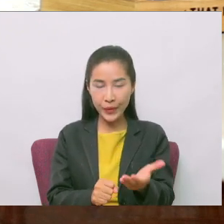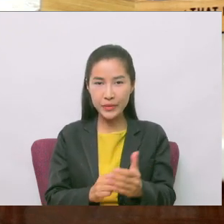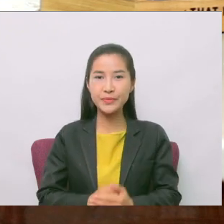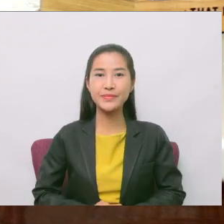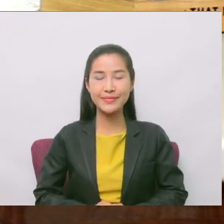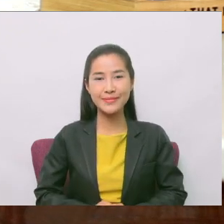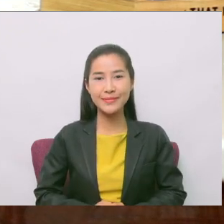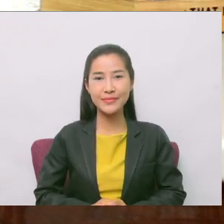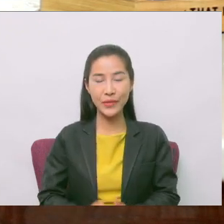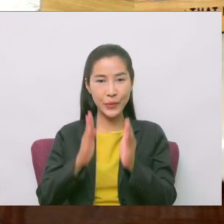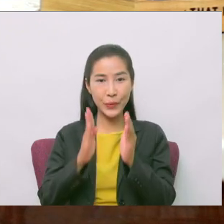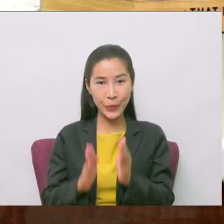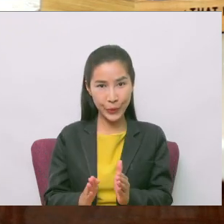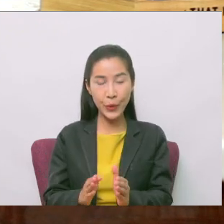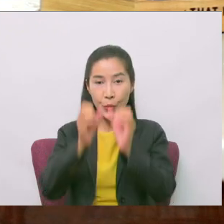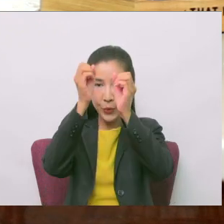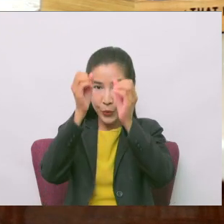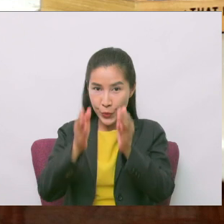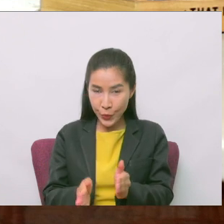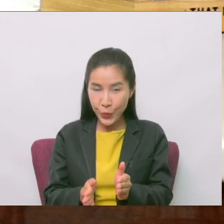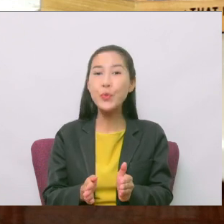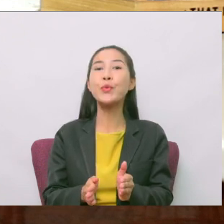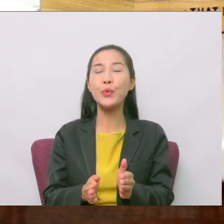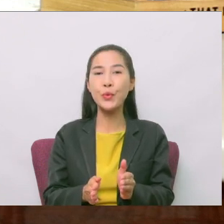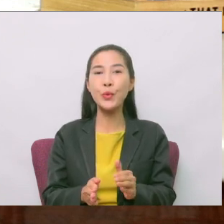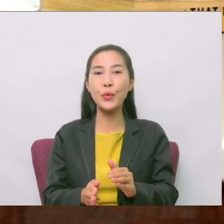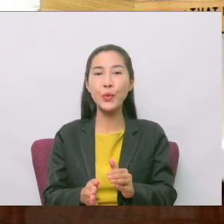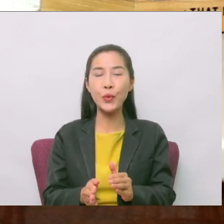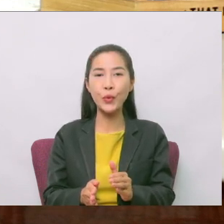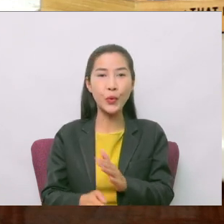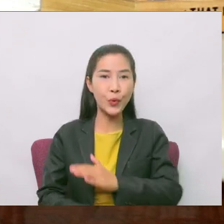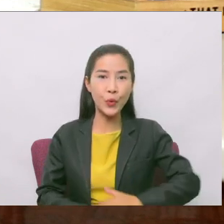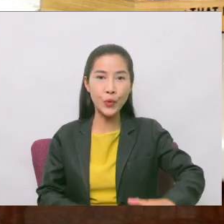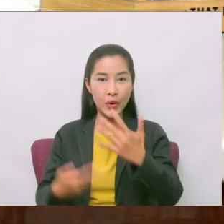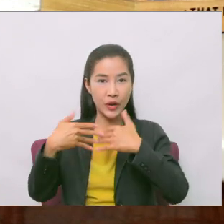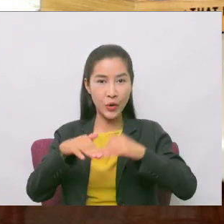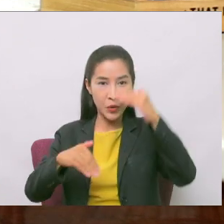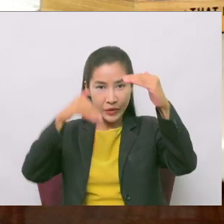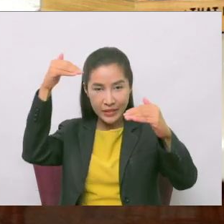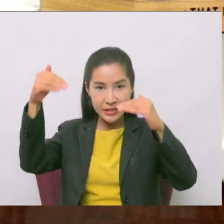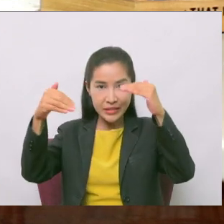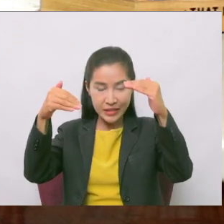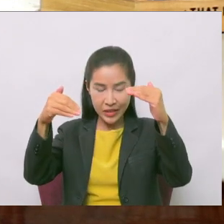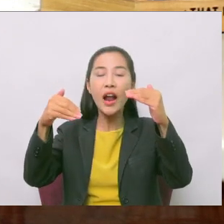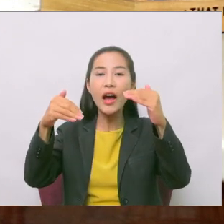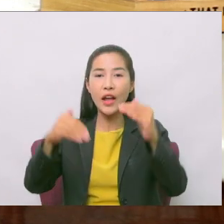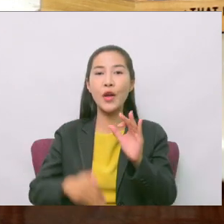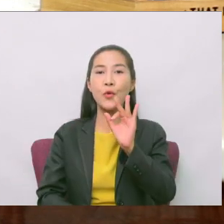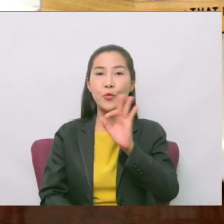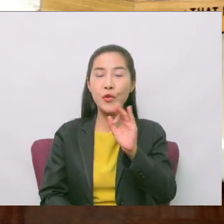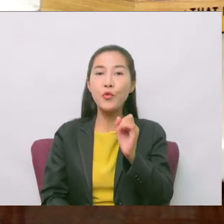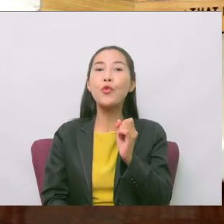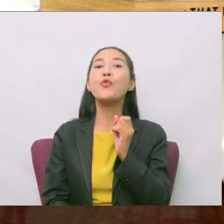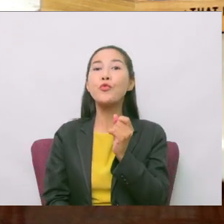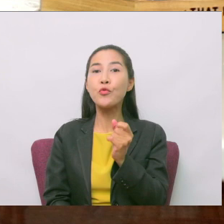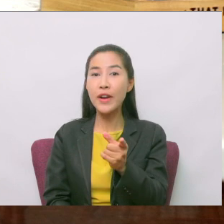บุคลากรนะคะคุณครูนะคะที่เข้ามานะคะร่วมกิจกรรมกับเราทาง Facebook ของมูลนิธิเพื่อเด็กพิการนะคะ